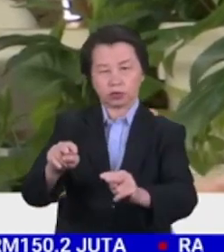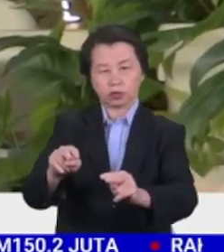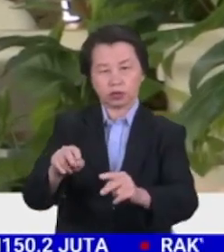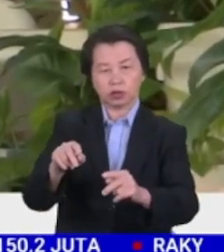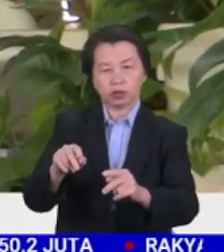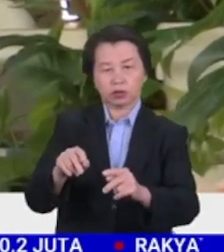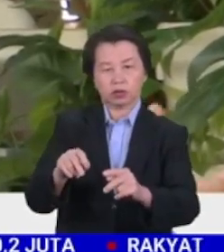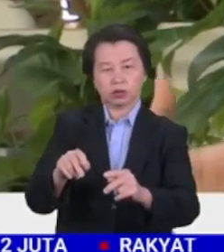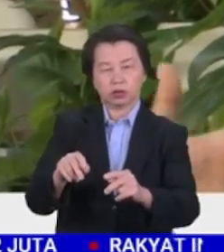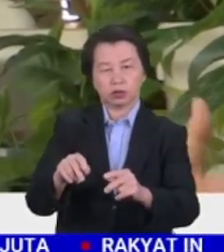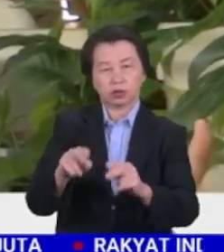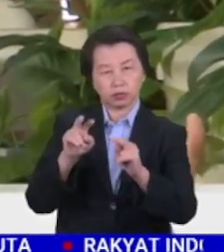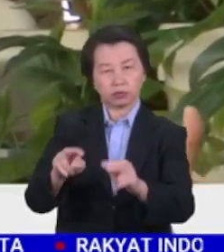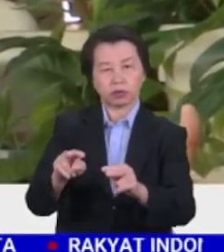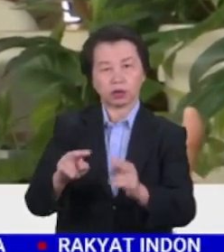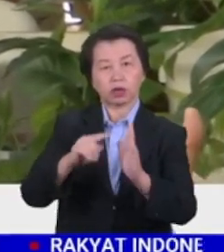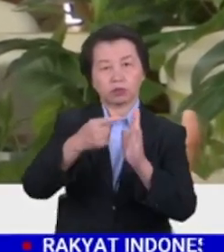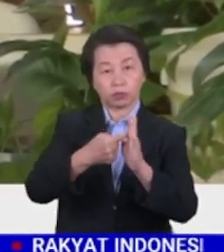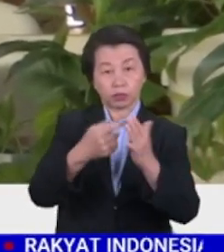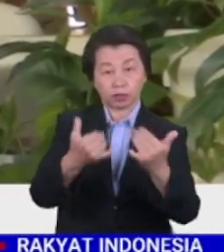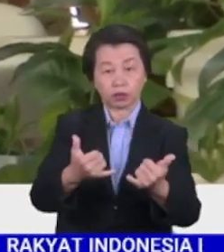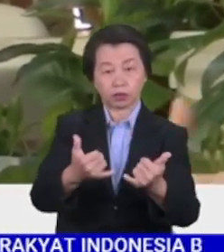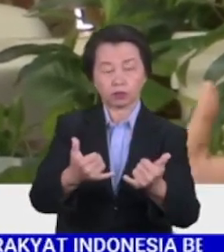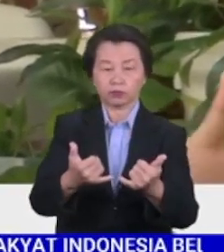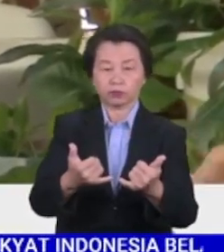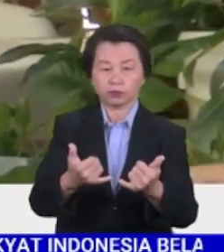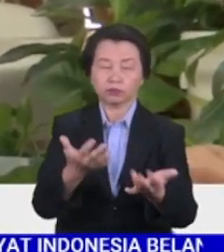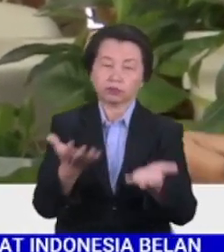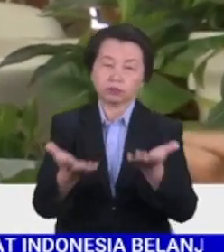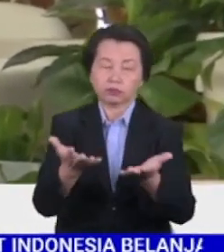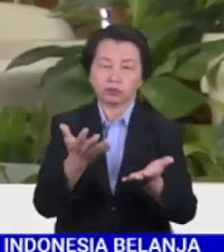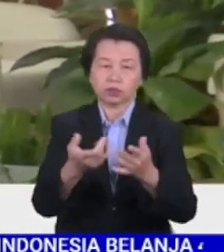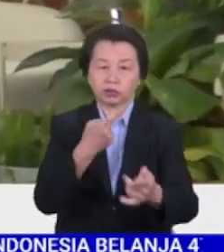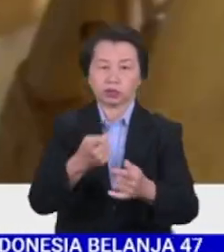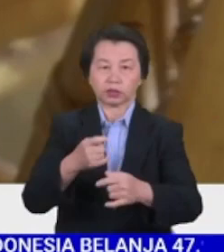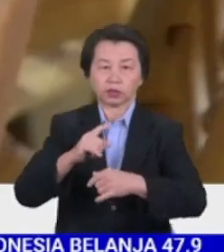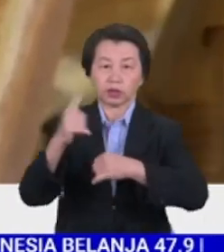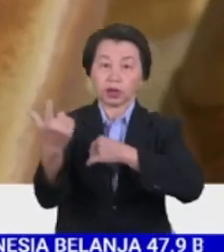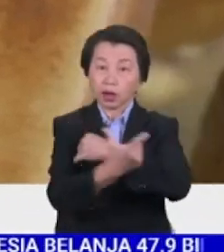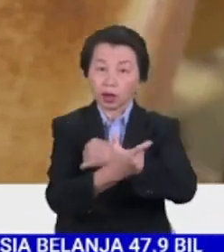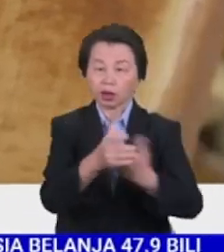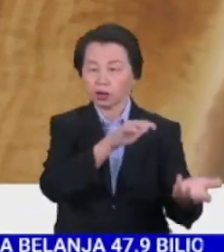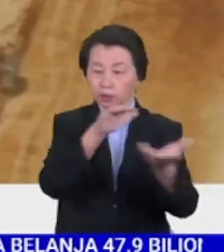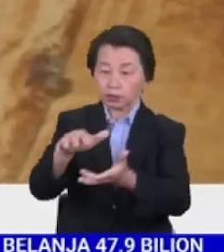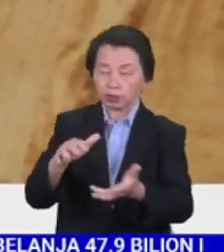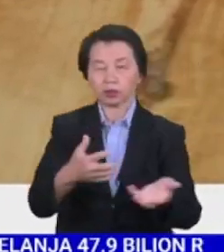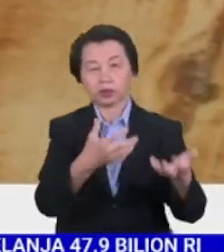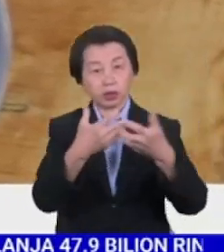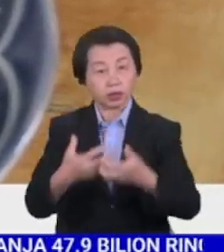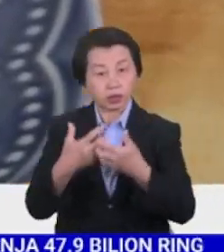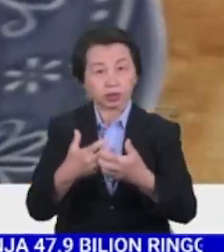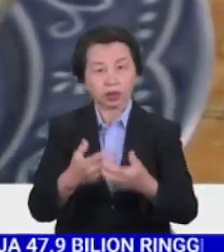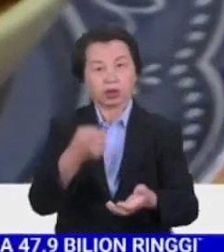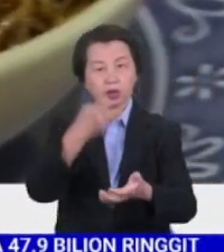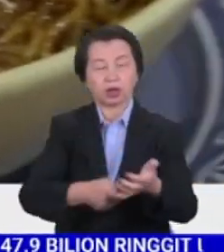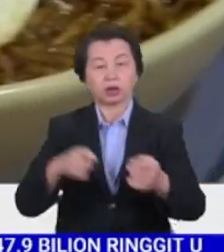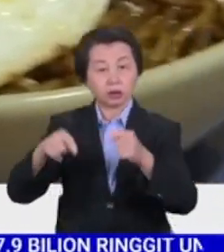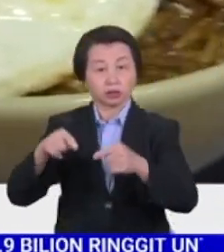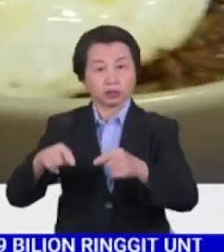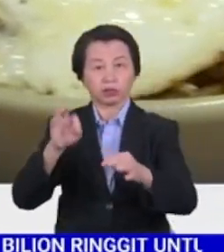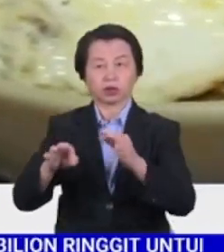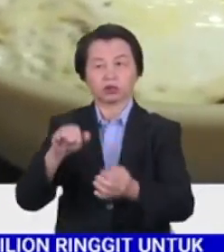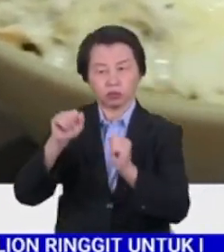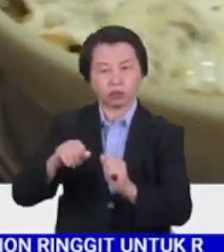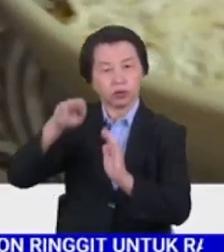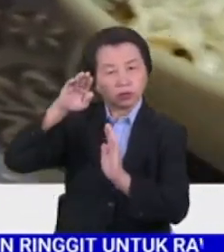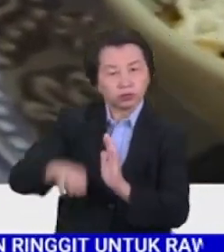inilah yang daripada yang permulaan, yang daripada mungkin daripada ladang, pembekal, pengilang, yang harga di sini kalau boleh